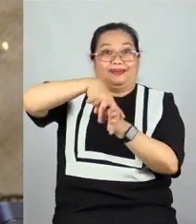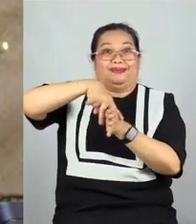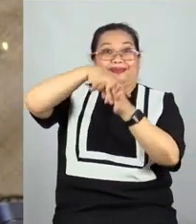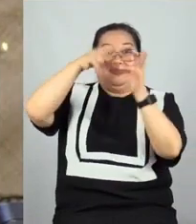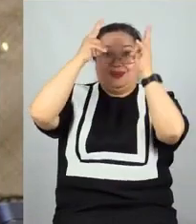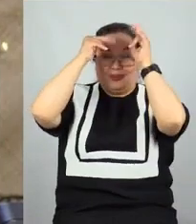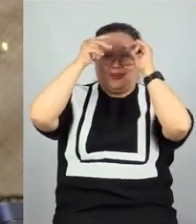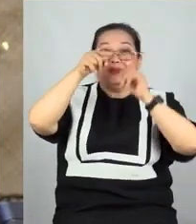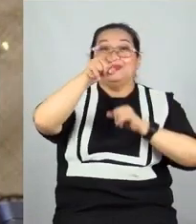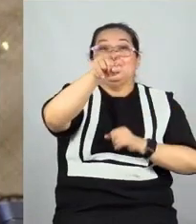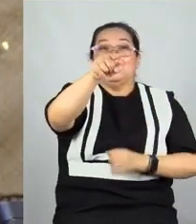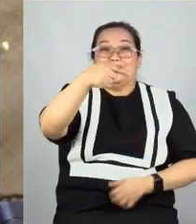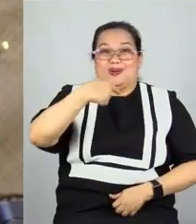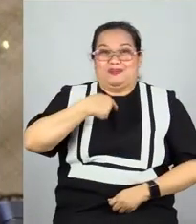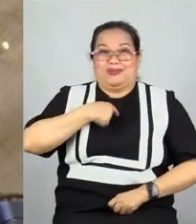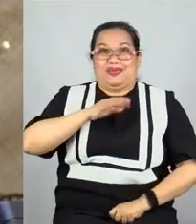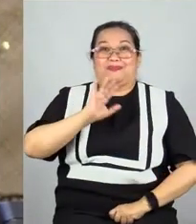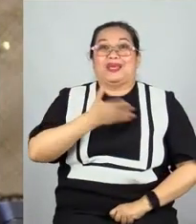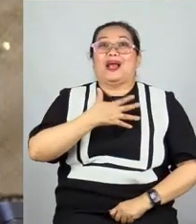tayo yun